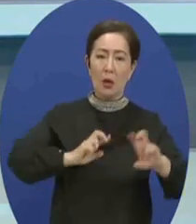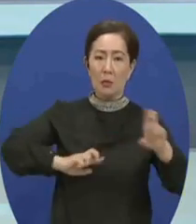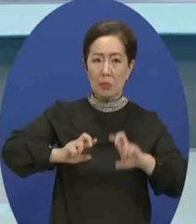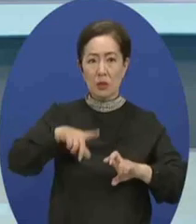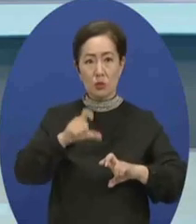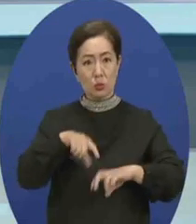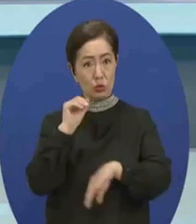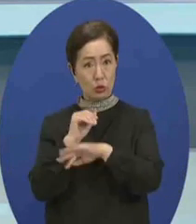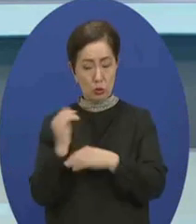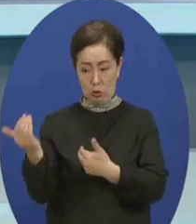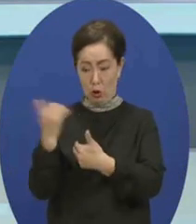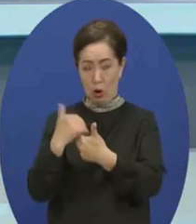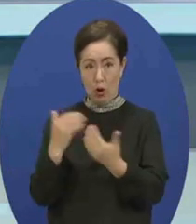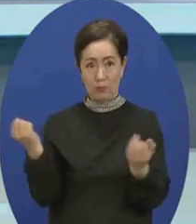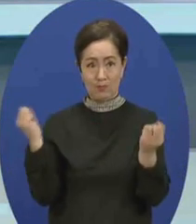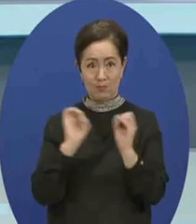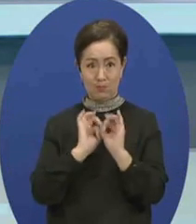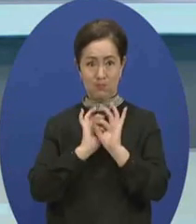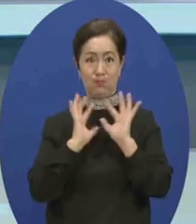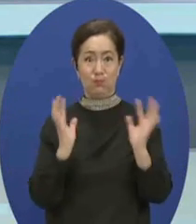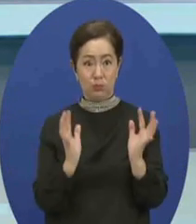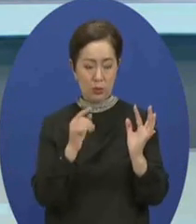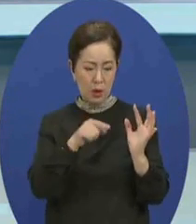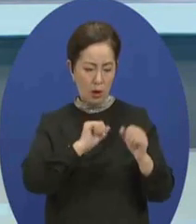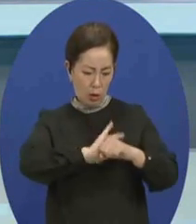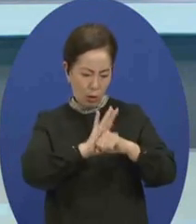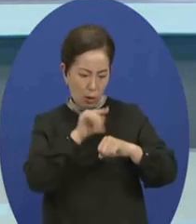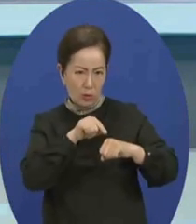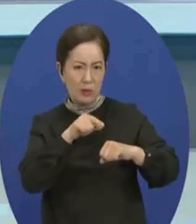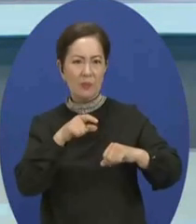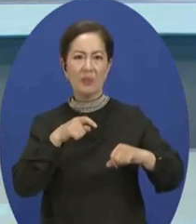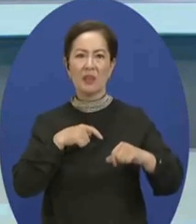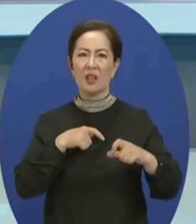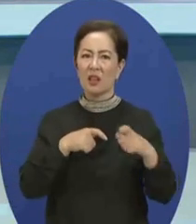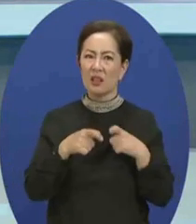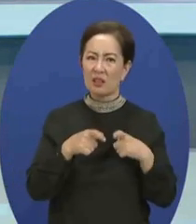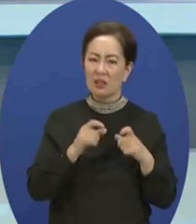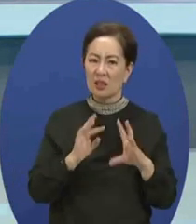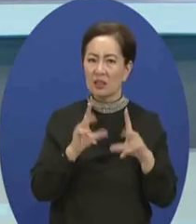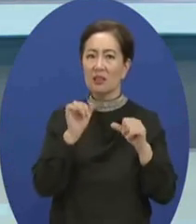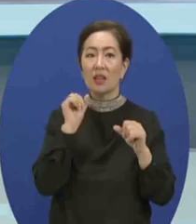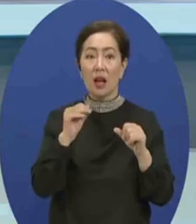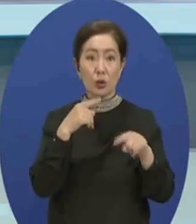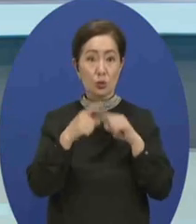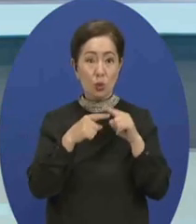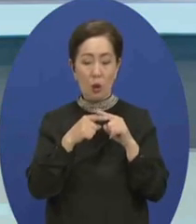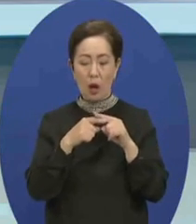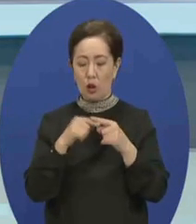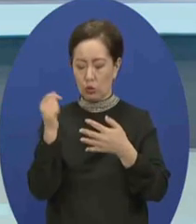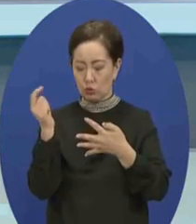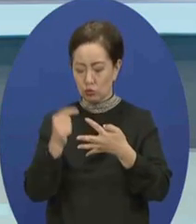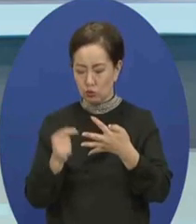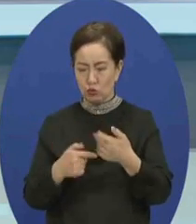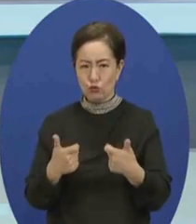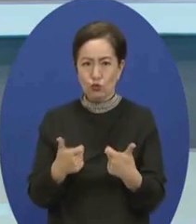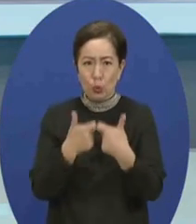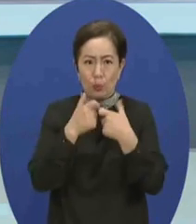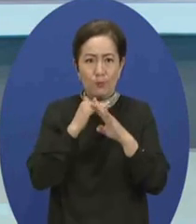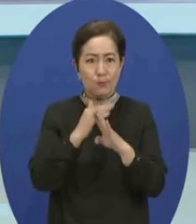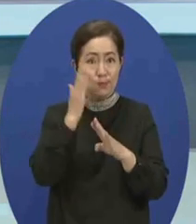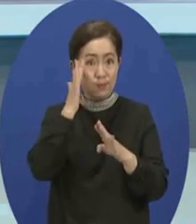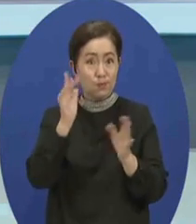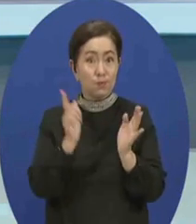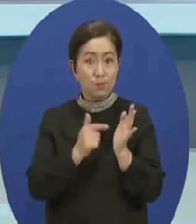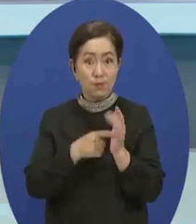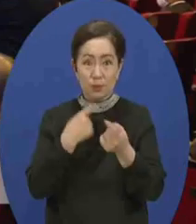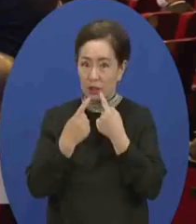төлөөлөлд оролцсон юм. Сар тахлын үеийн эдийн засгийн сэргэлтийг эрчимжүүлэх чиглэлээр бодлогын оновчтой зохицуултуудыг хийх хэрэгтэй гэж уулзалтад оролцсон талууд үзэж